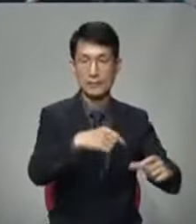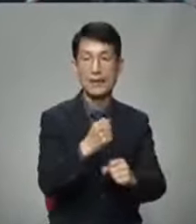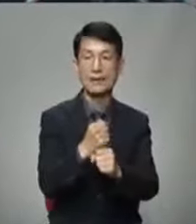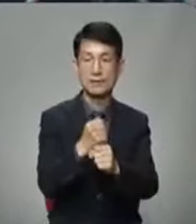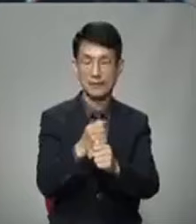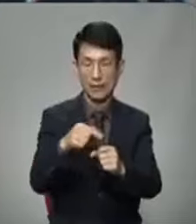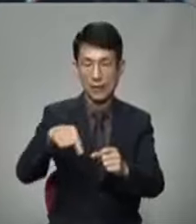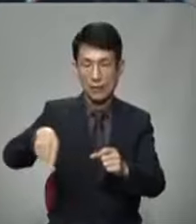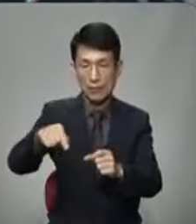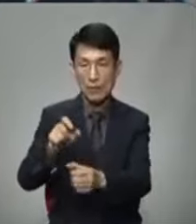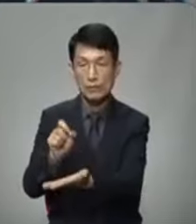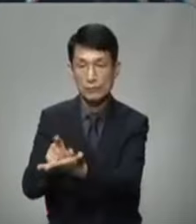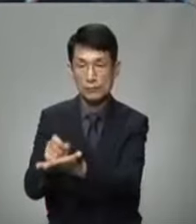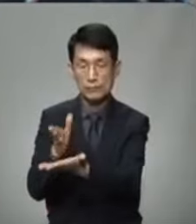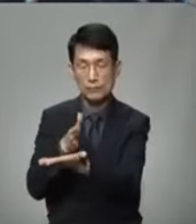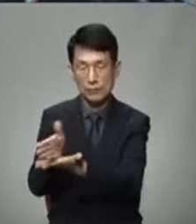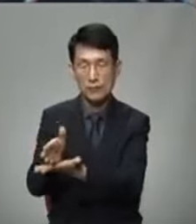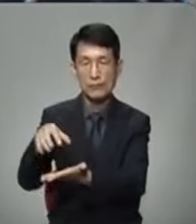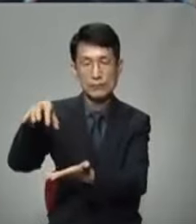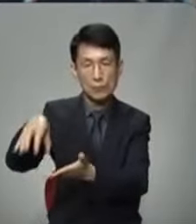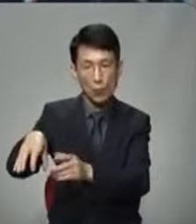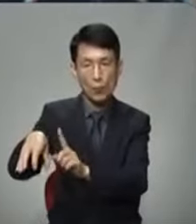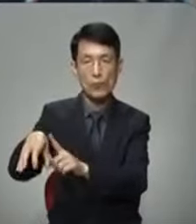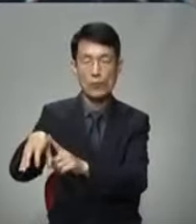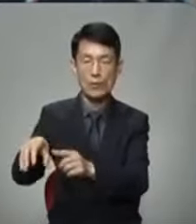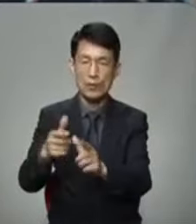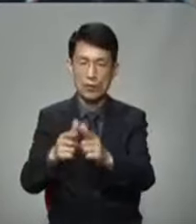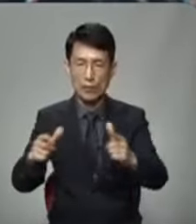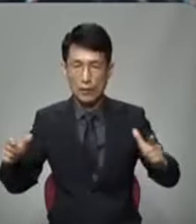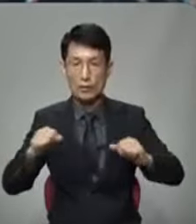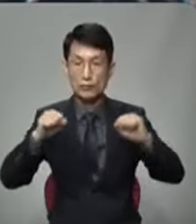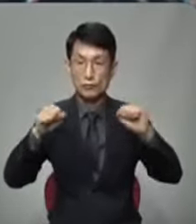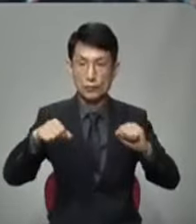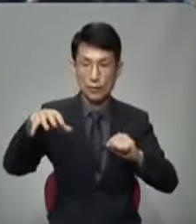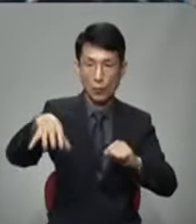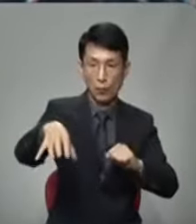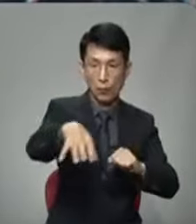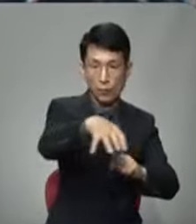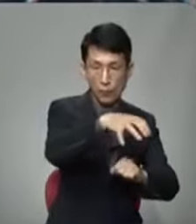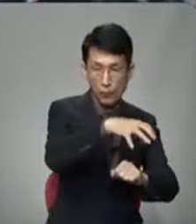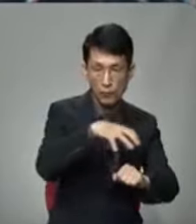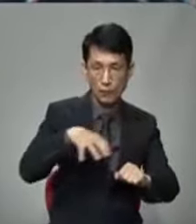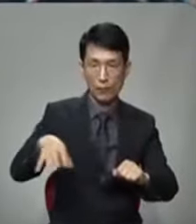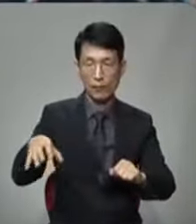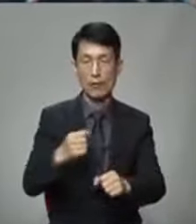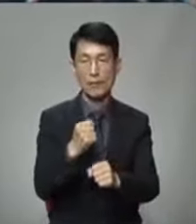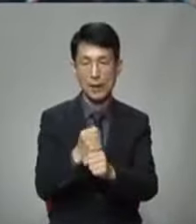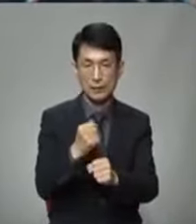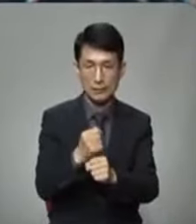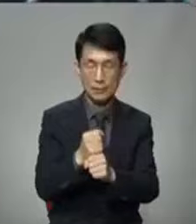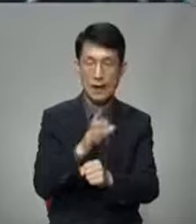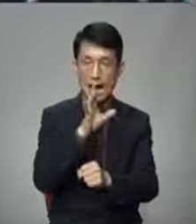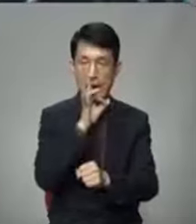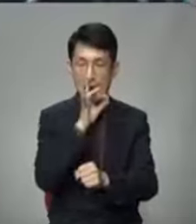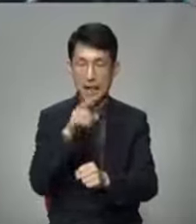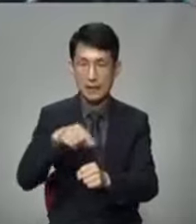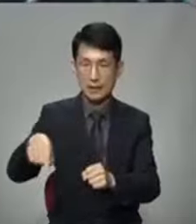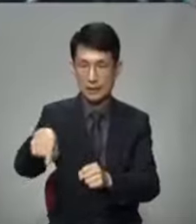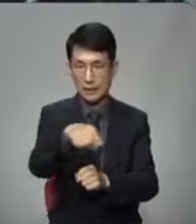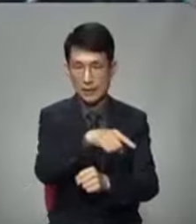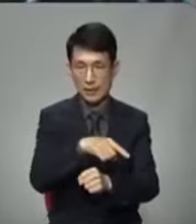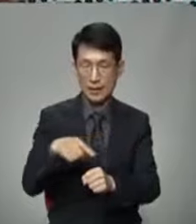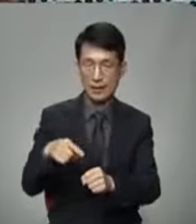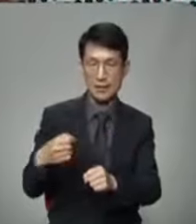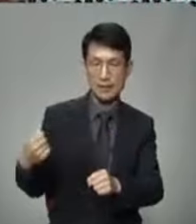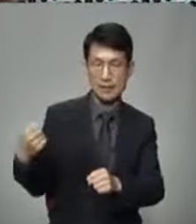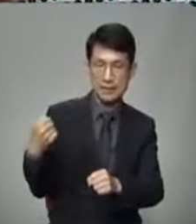그 중에 축구 전용 경기장을 포함한 여러 가지 체육시설을 집단화해서 강릉시가 구도 강릉으로서